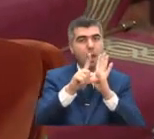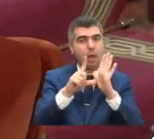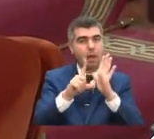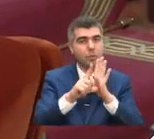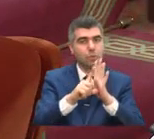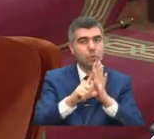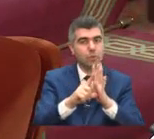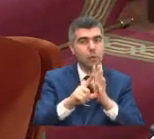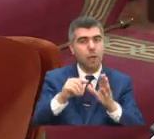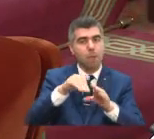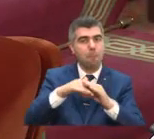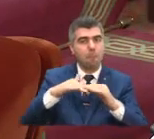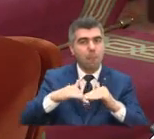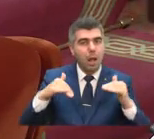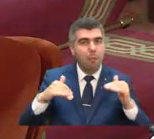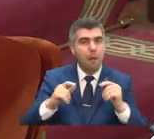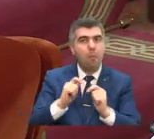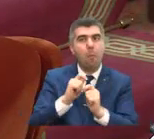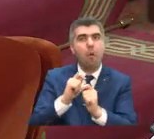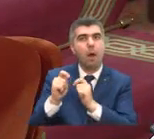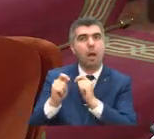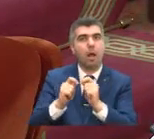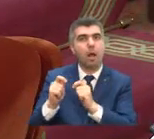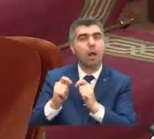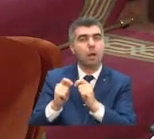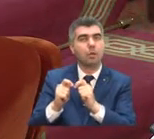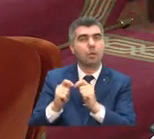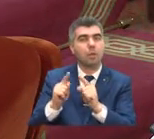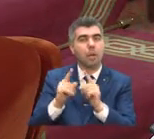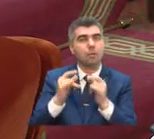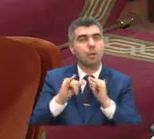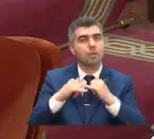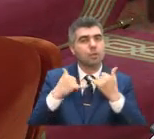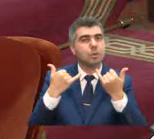عندنا نقاش عميق في فيه